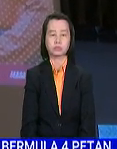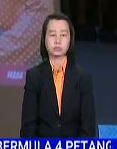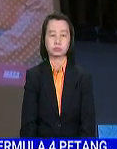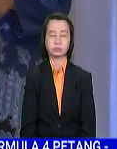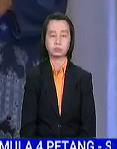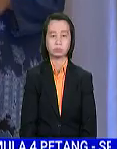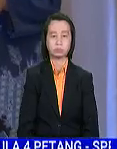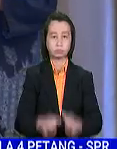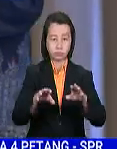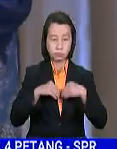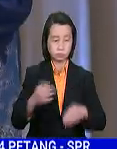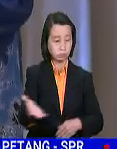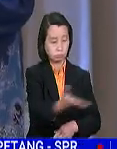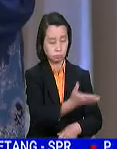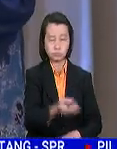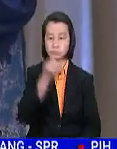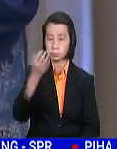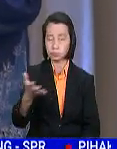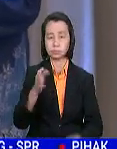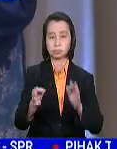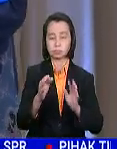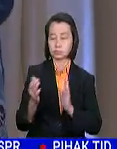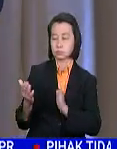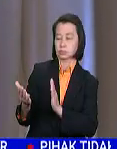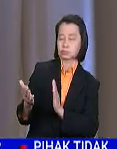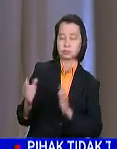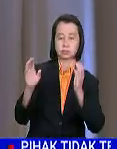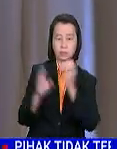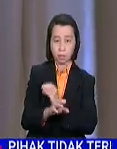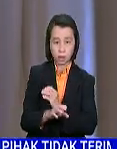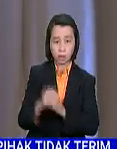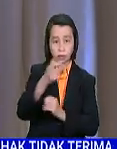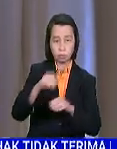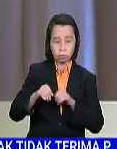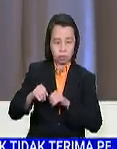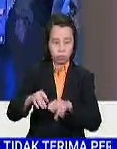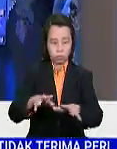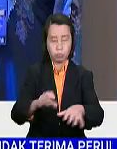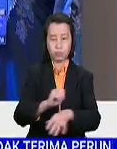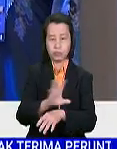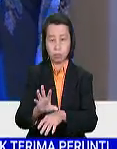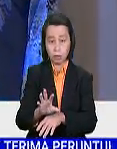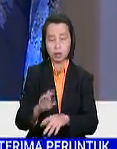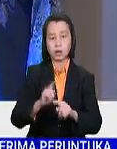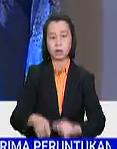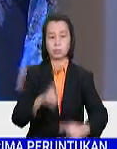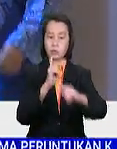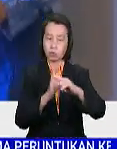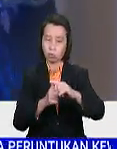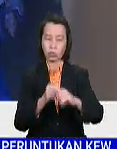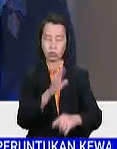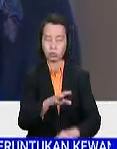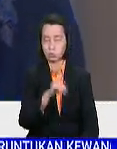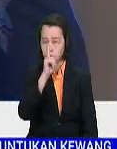Hai para penerima yang ditemui memberitahu meskipun berdepan pelbagai cabaran ekoran penularan pandemic namun objektif utama